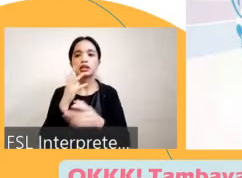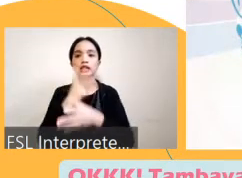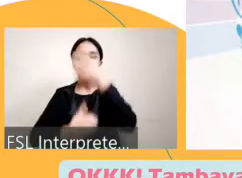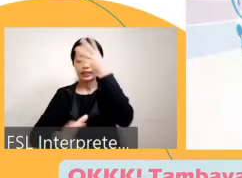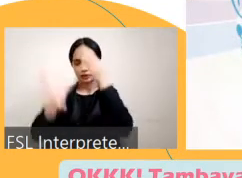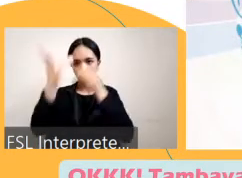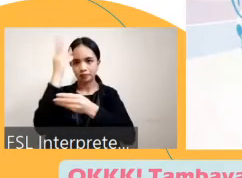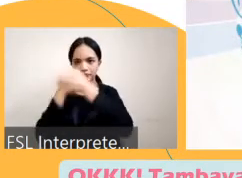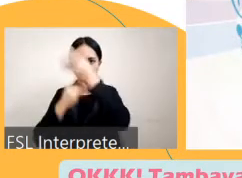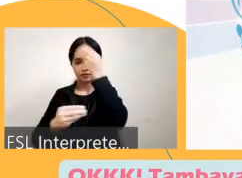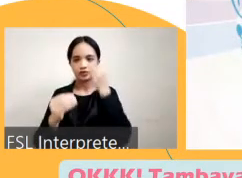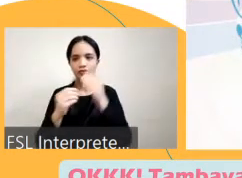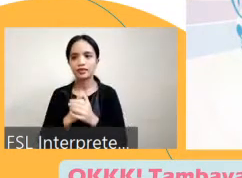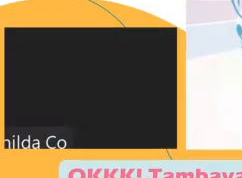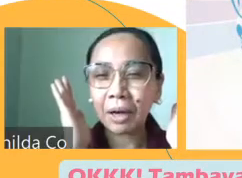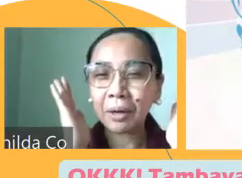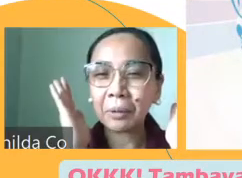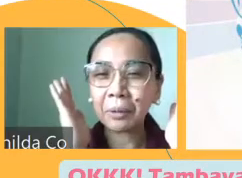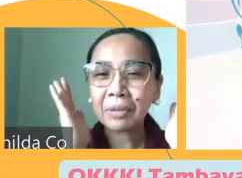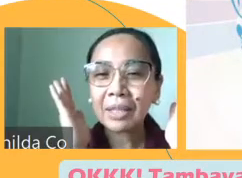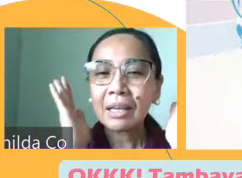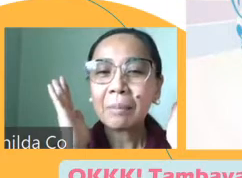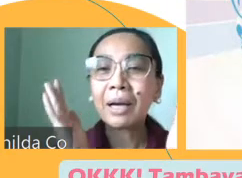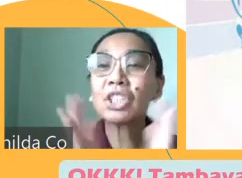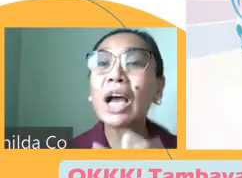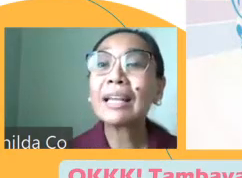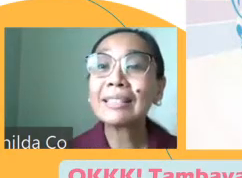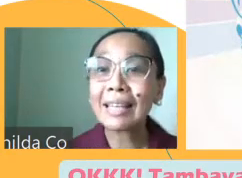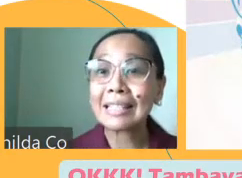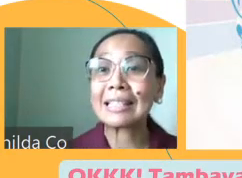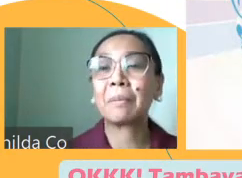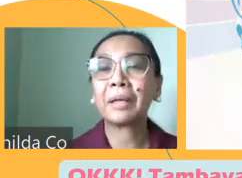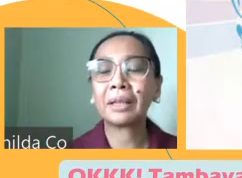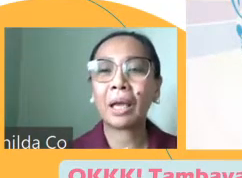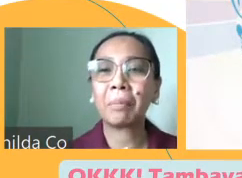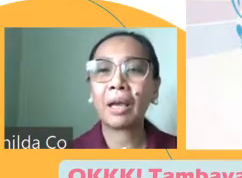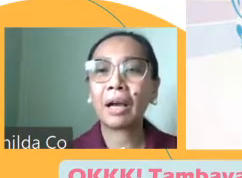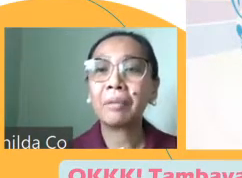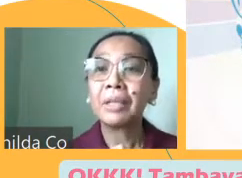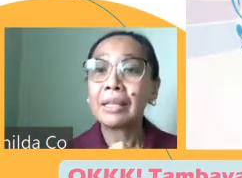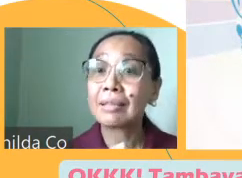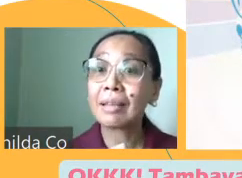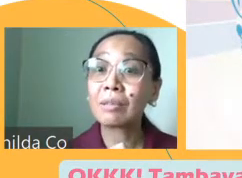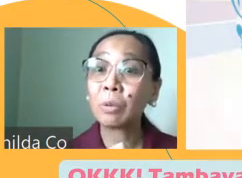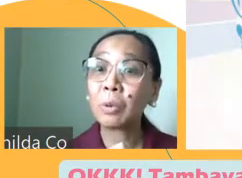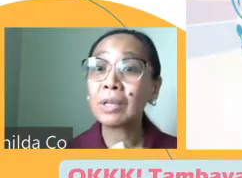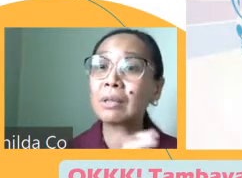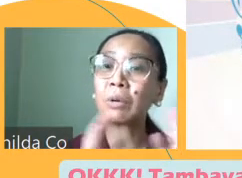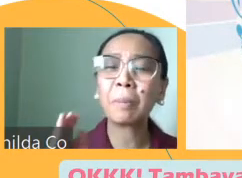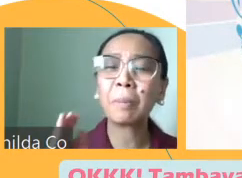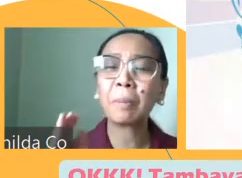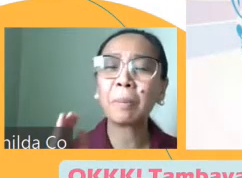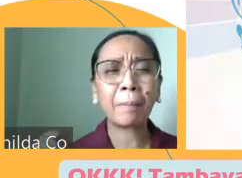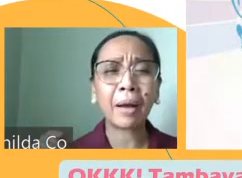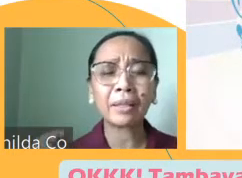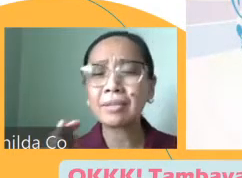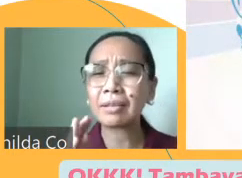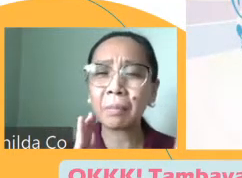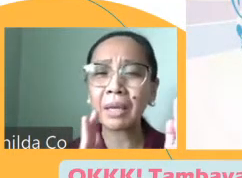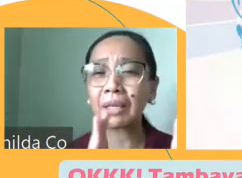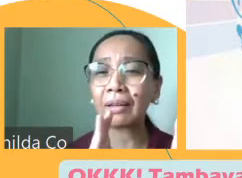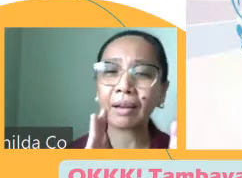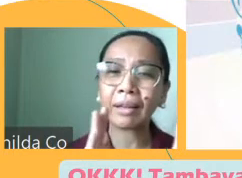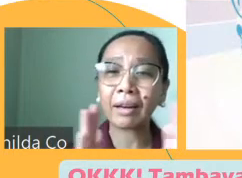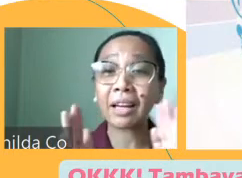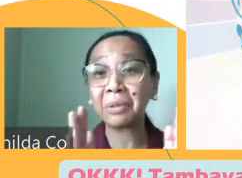nyo, no, dito sa ating mga challenges ng pandemya. Kasi nung una siguro parang wala pa, tapos